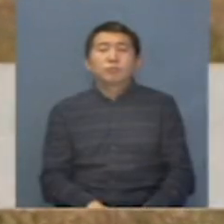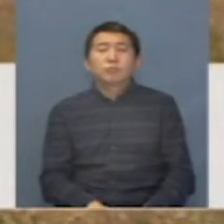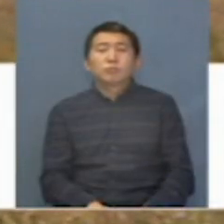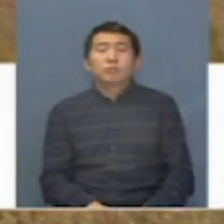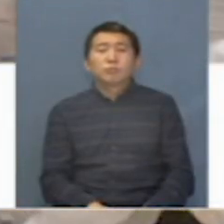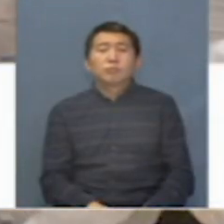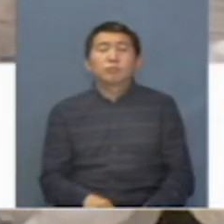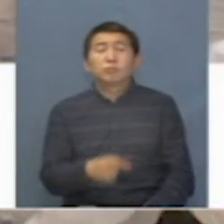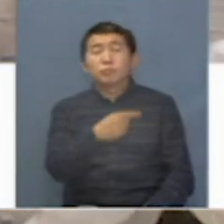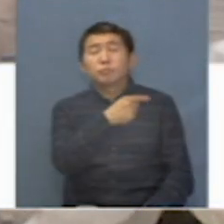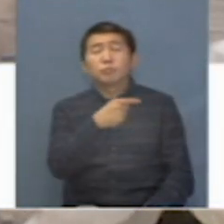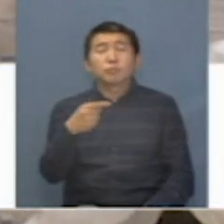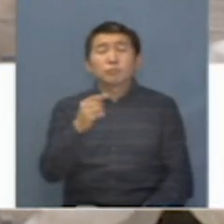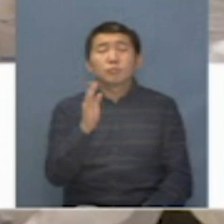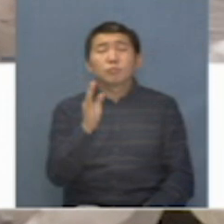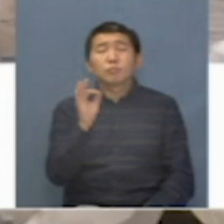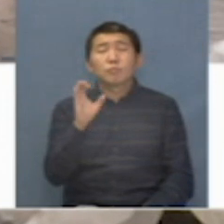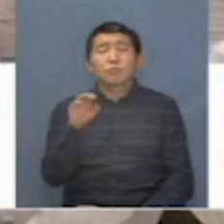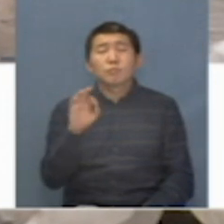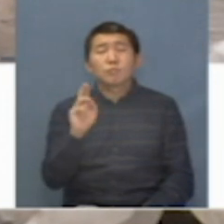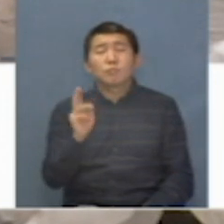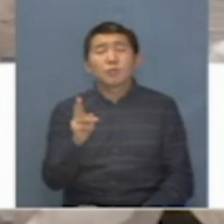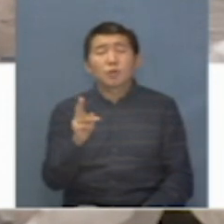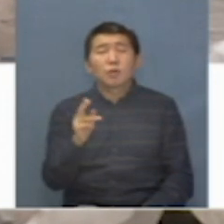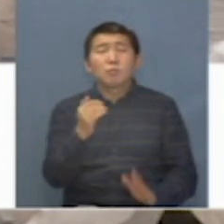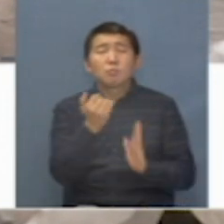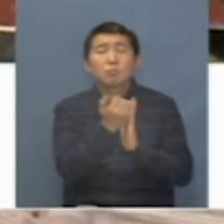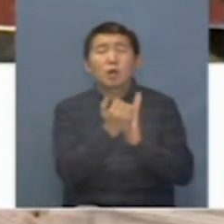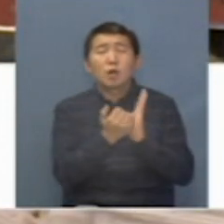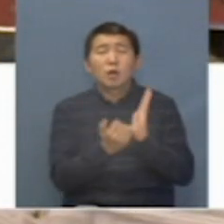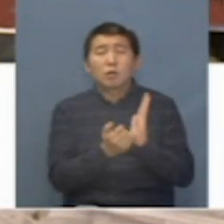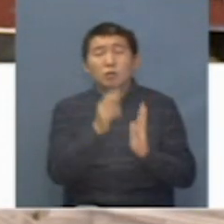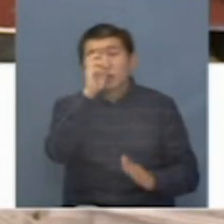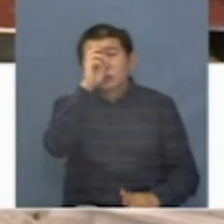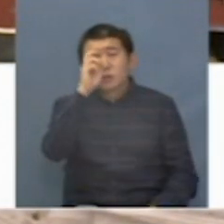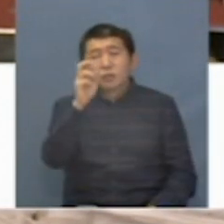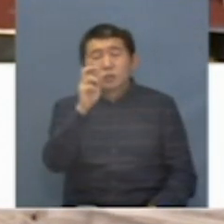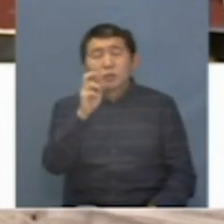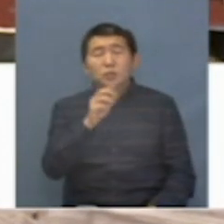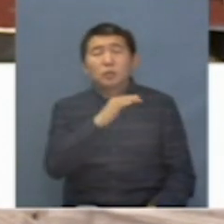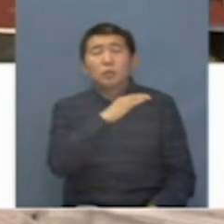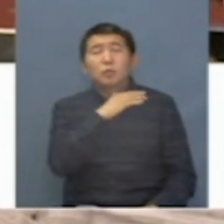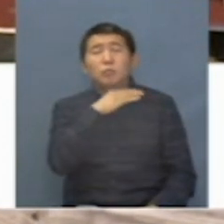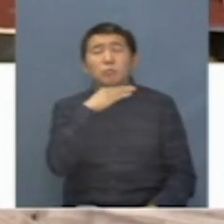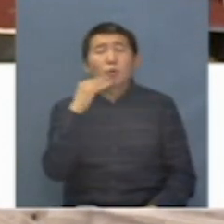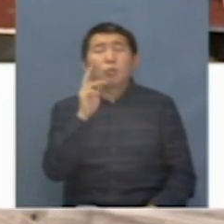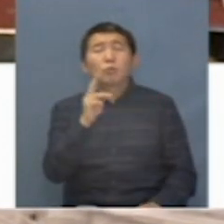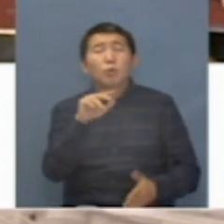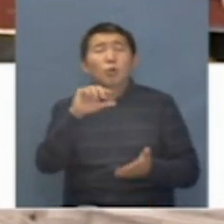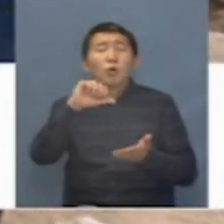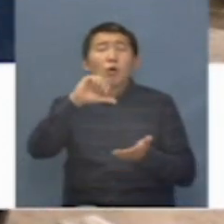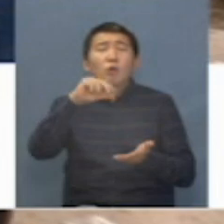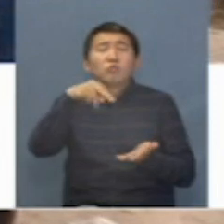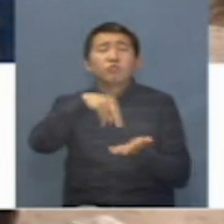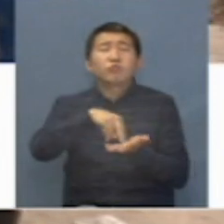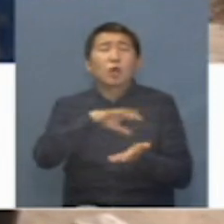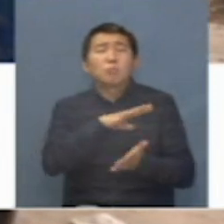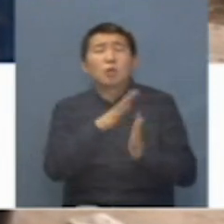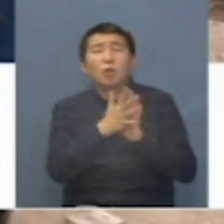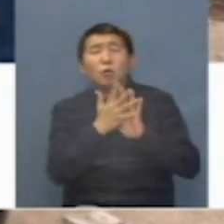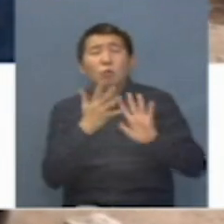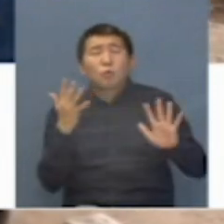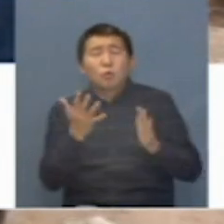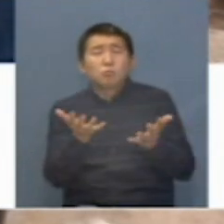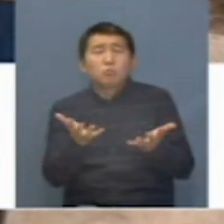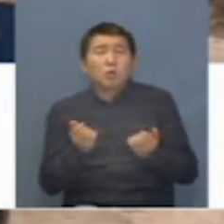Бір қабатты шығыс бағдарламасының арқасында көптеген тұрғындар өз баспаналарын алды. 2020 жылдан бастап Глубокое